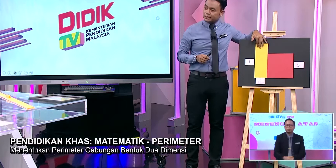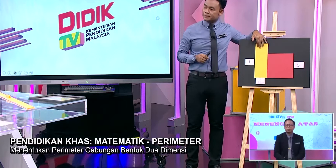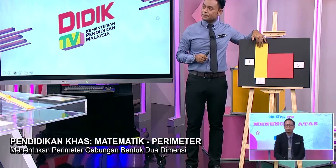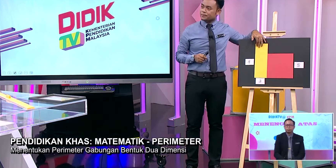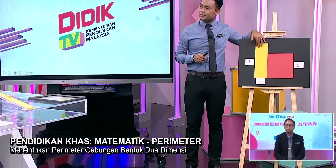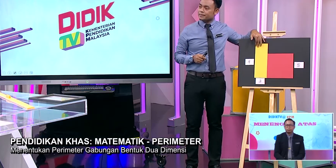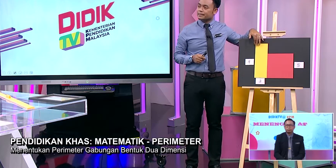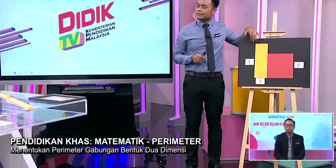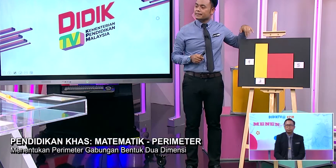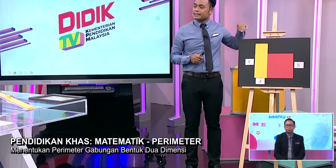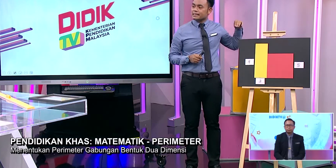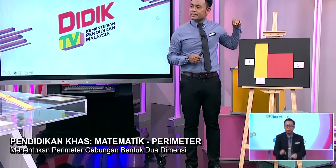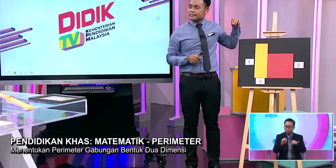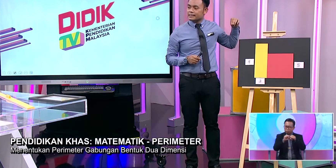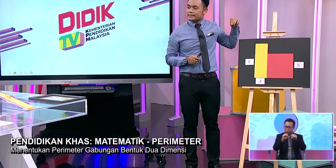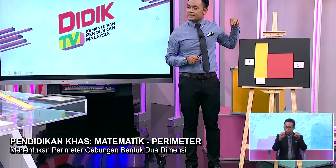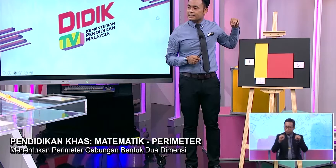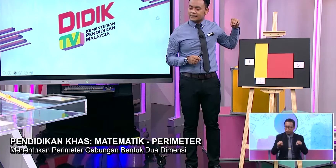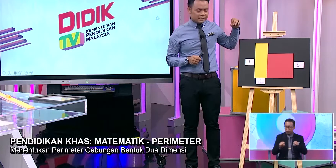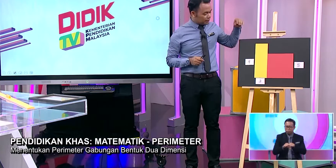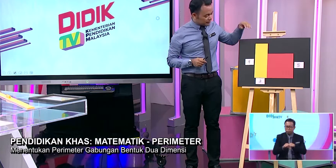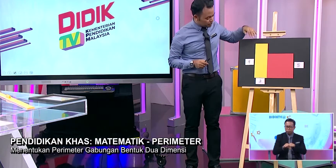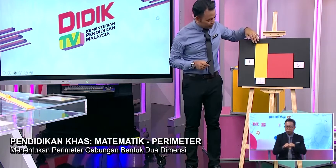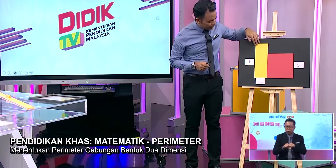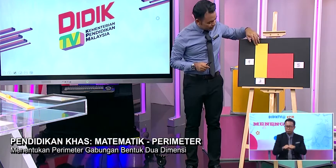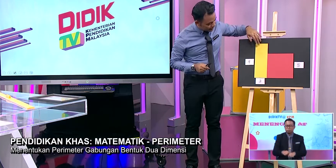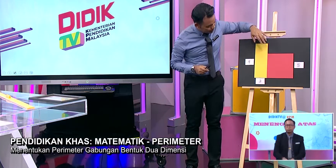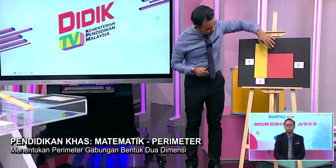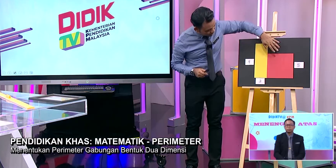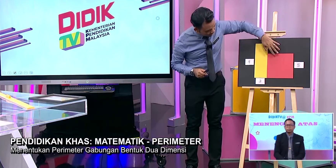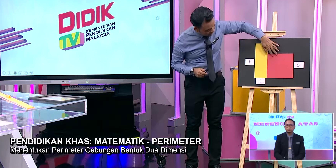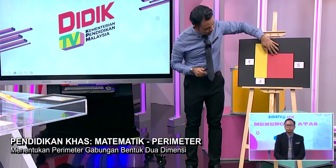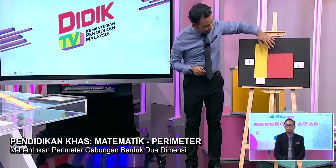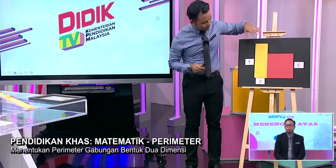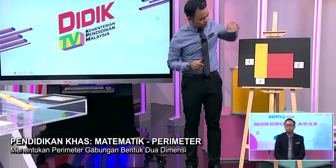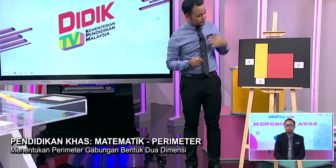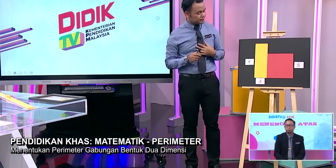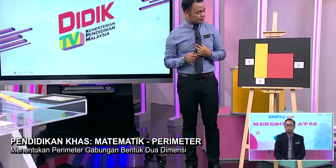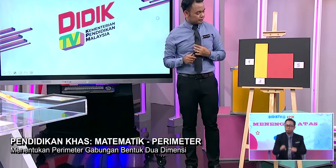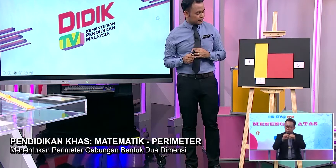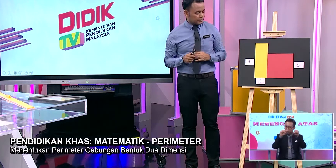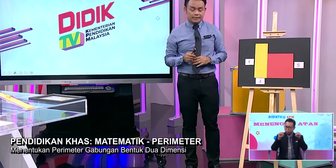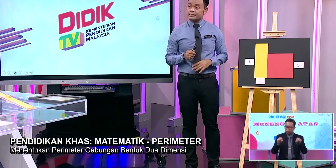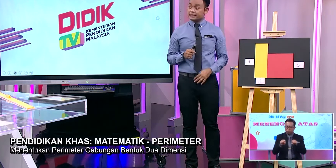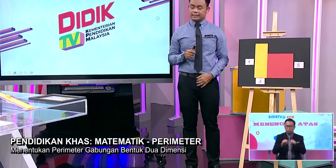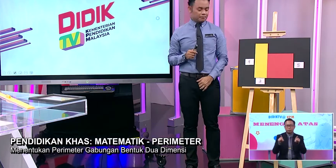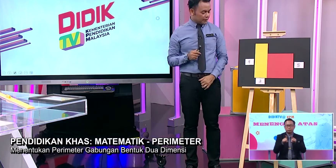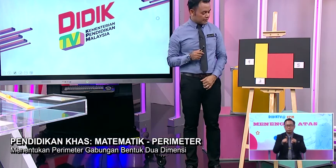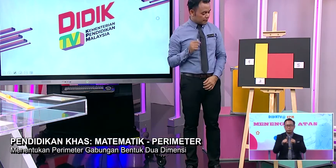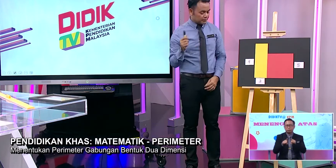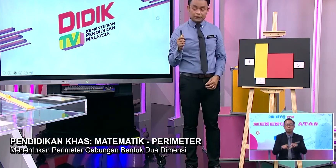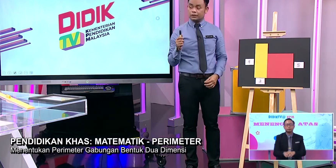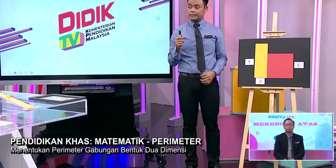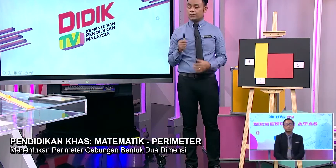misalnya Bona segiempat tepat cepat tepat dan yang berwarna merah ini adalah segiempat sama segi